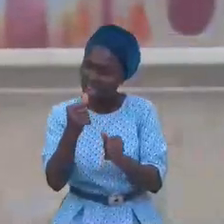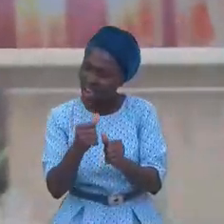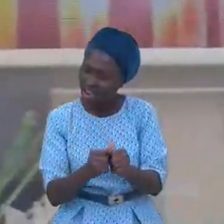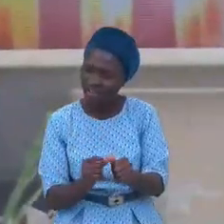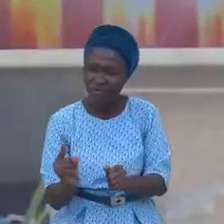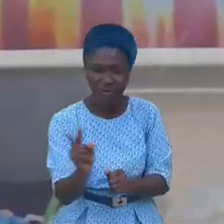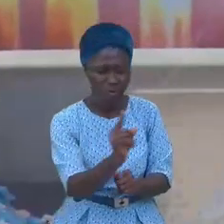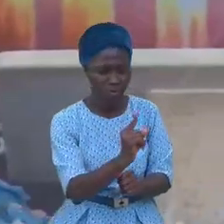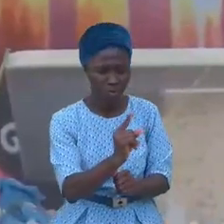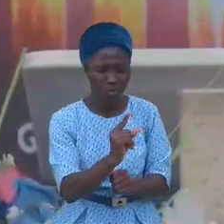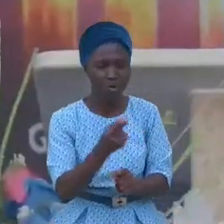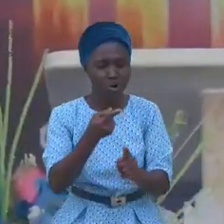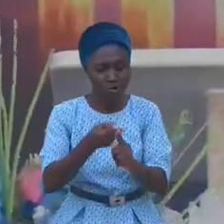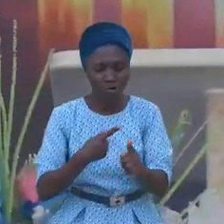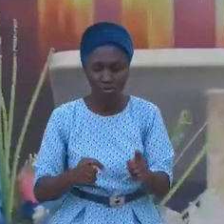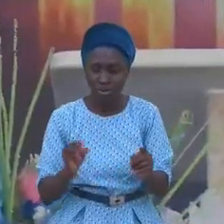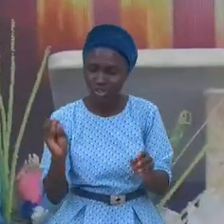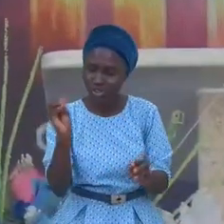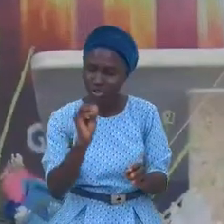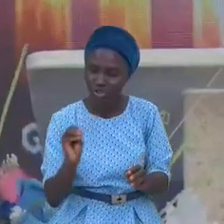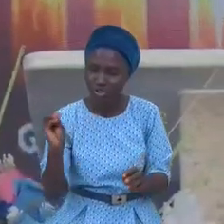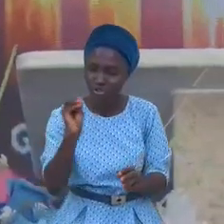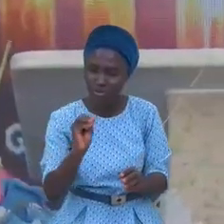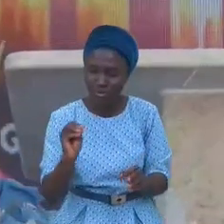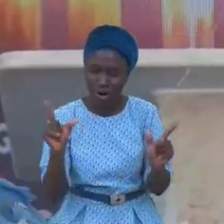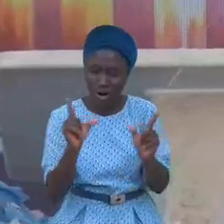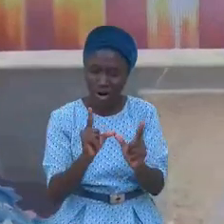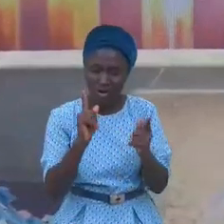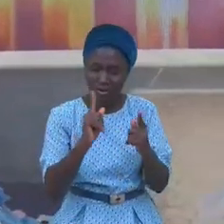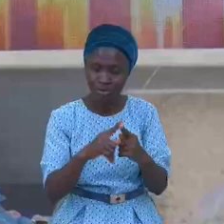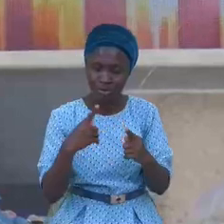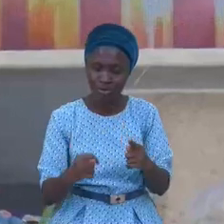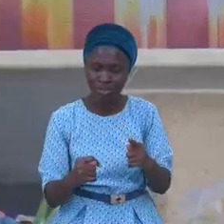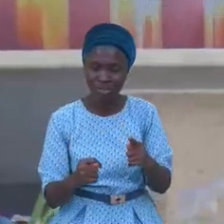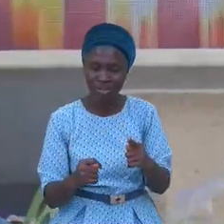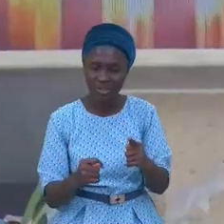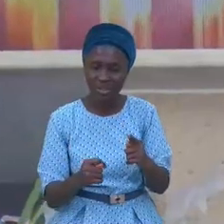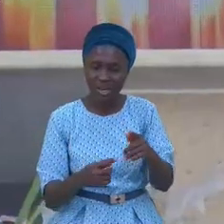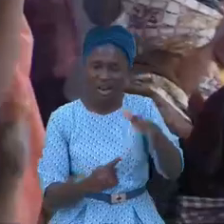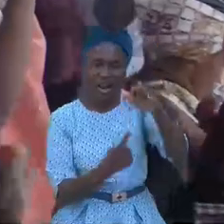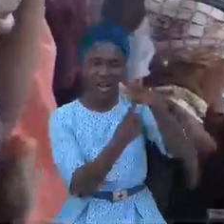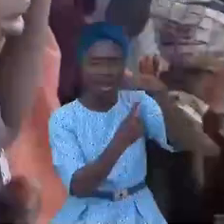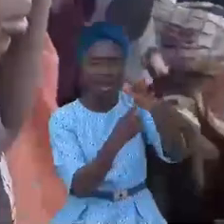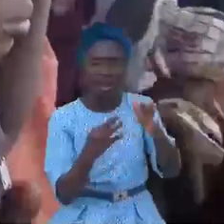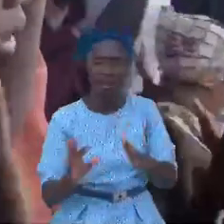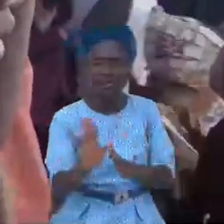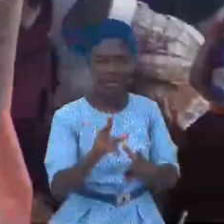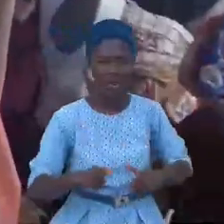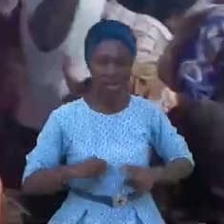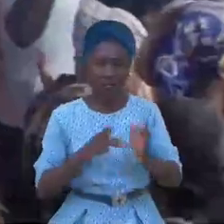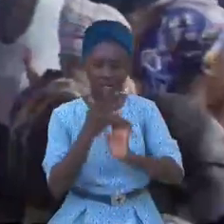Prends chacun du niveau zéro au zénith de leur vie.